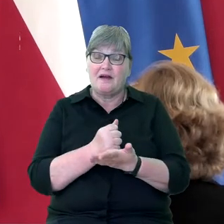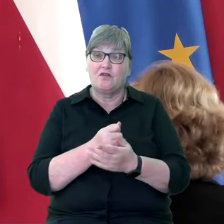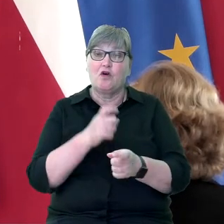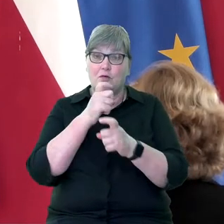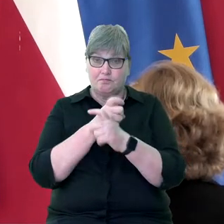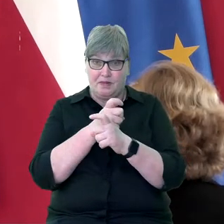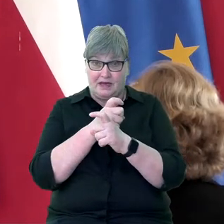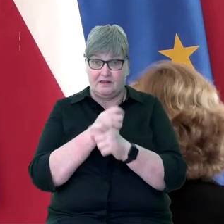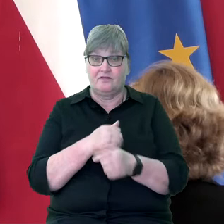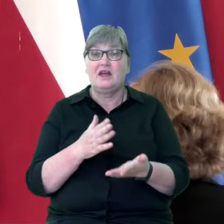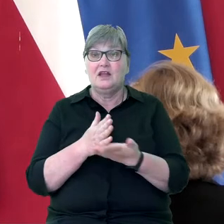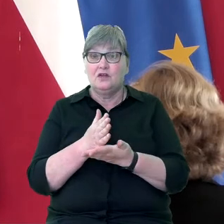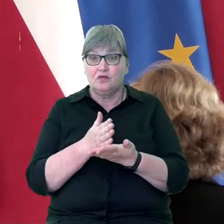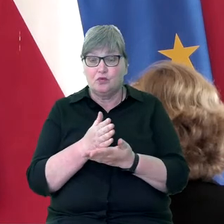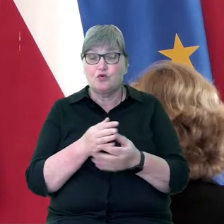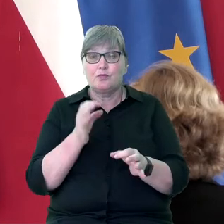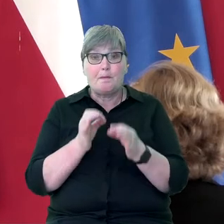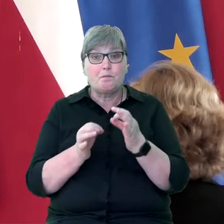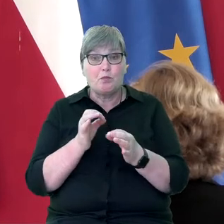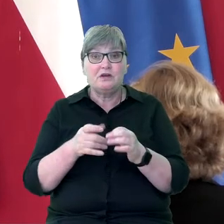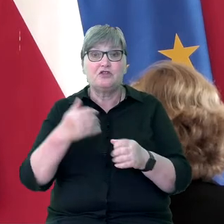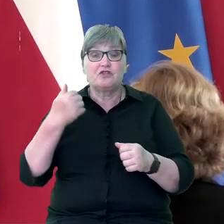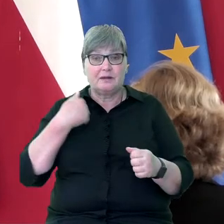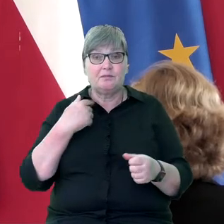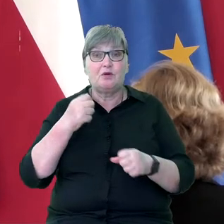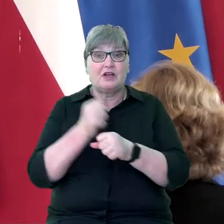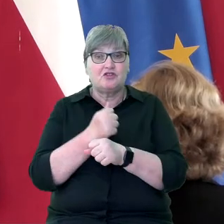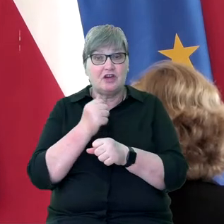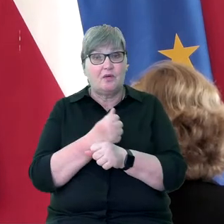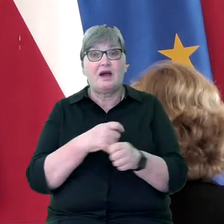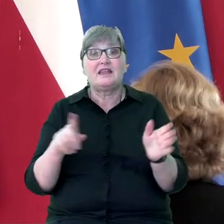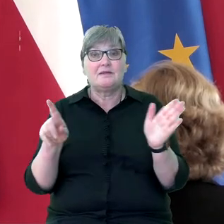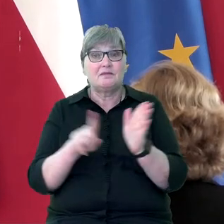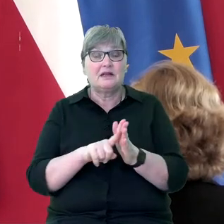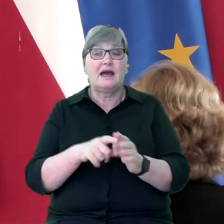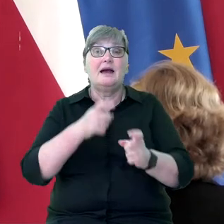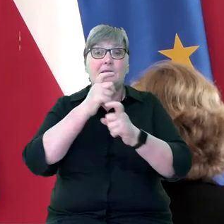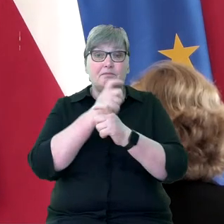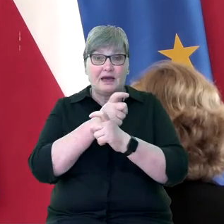publiczna była zatem działaniem na rzecz państwa przez podmioty do tego zobowiązane.